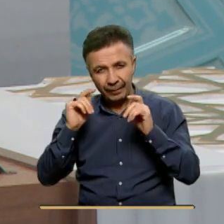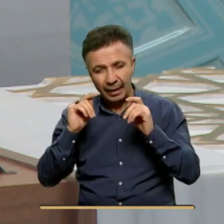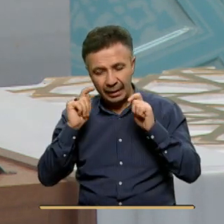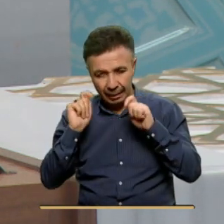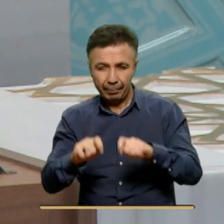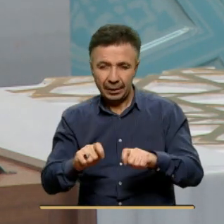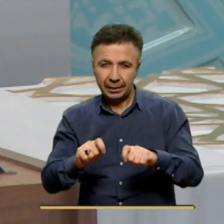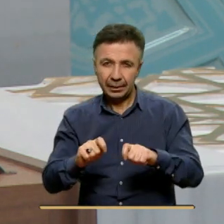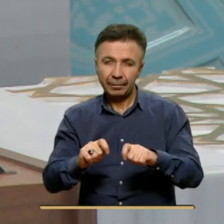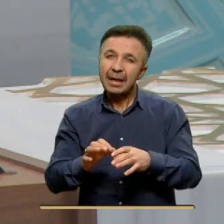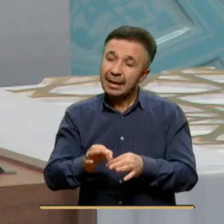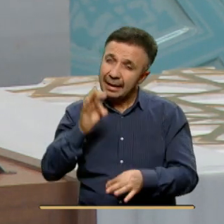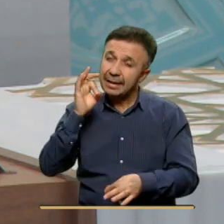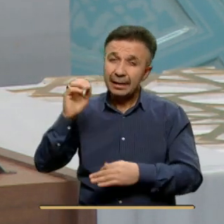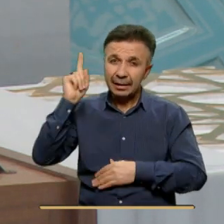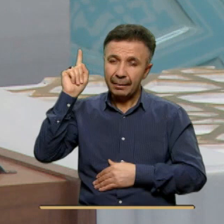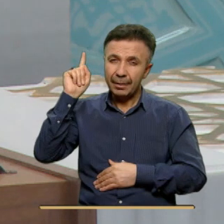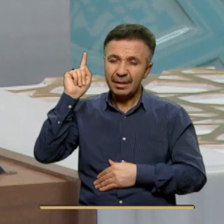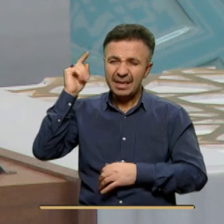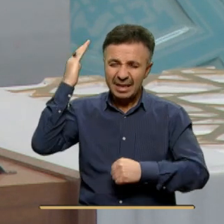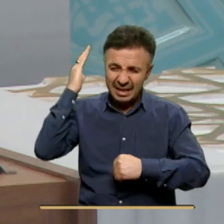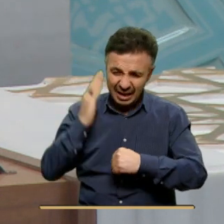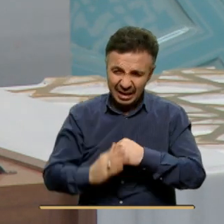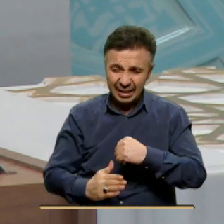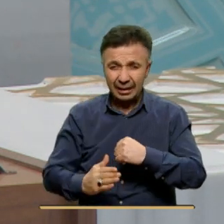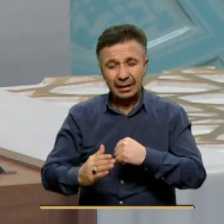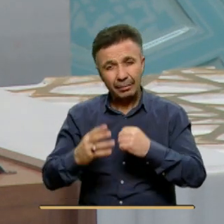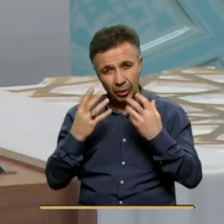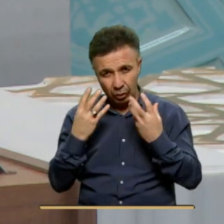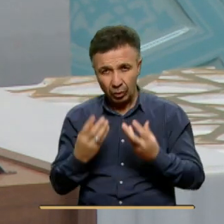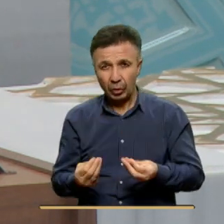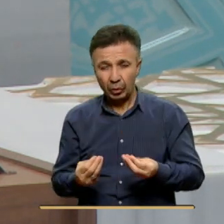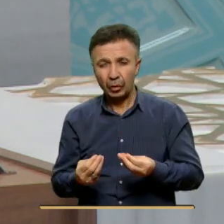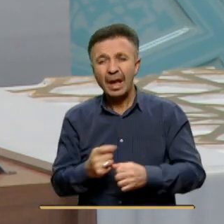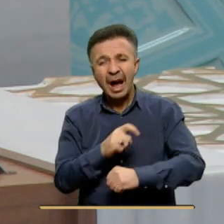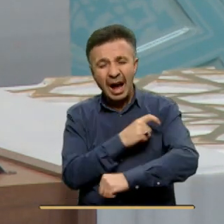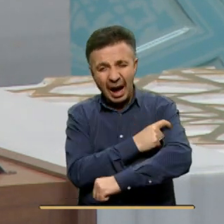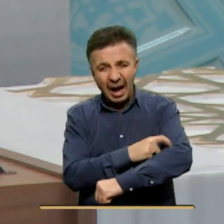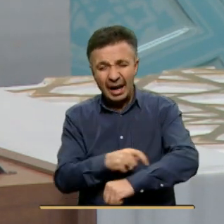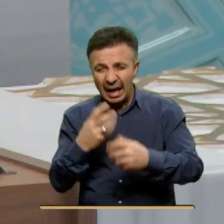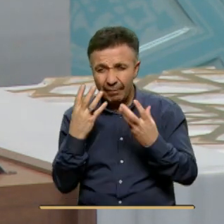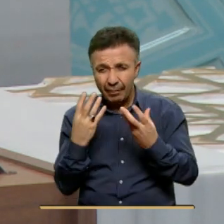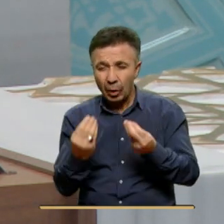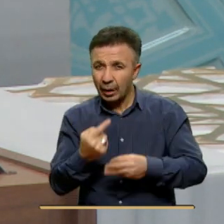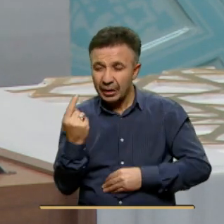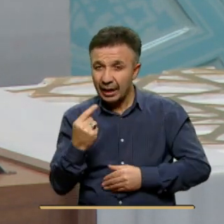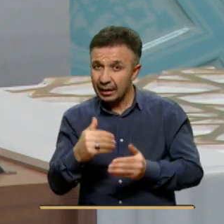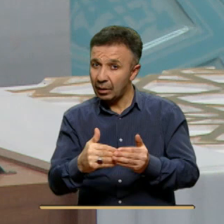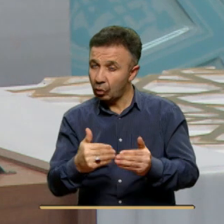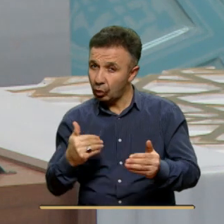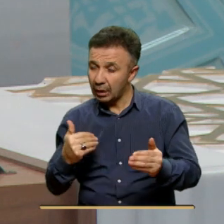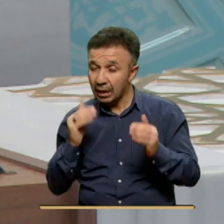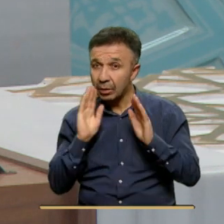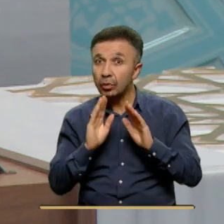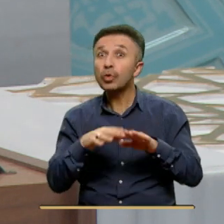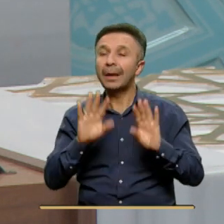İnsan, Rabbimizin yasaklamış olduğu haramlardan uzak durmaz.